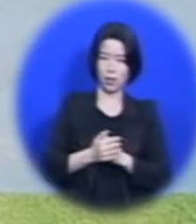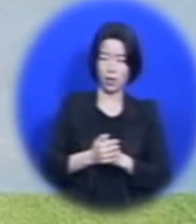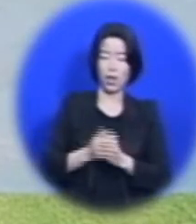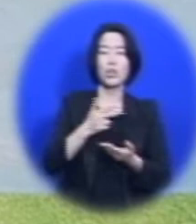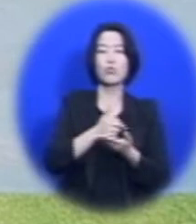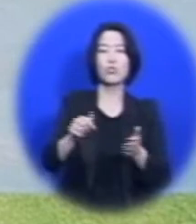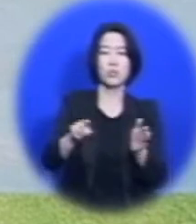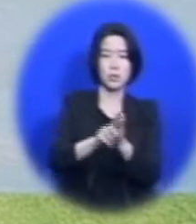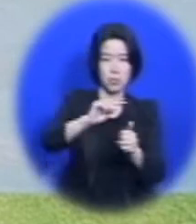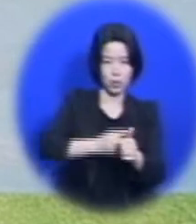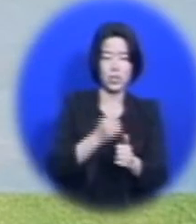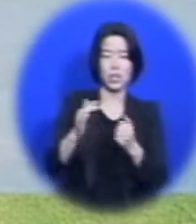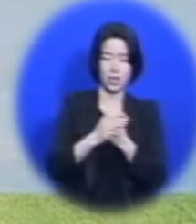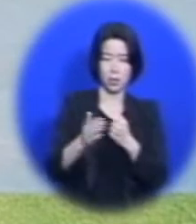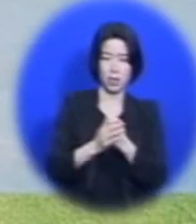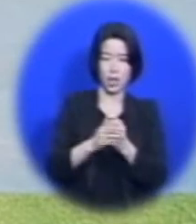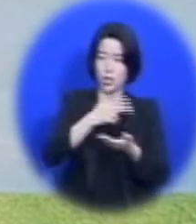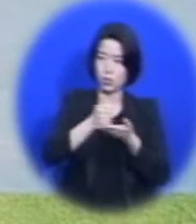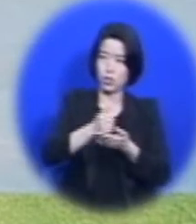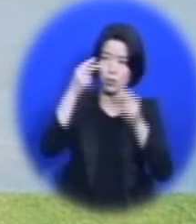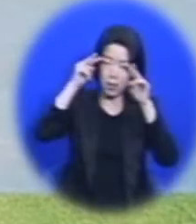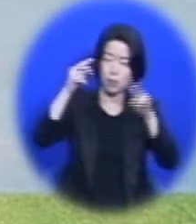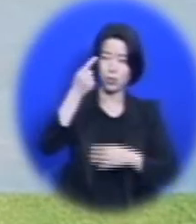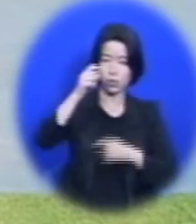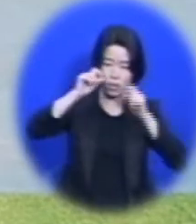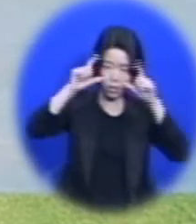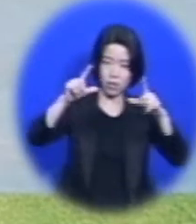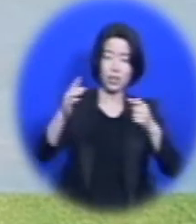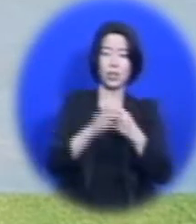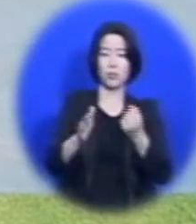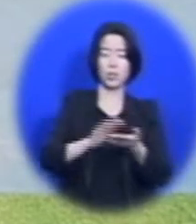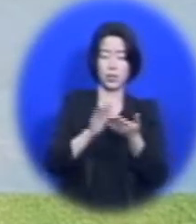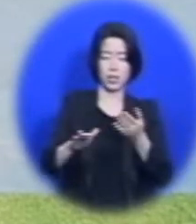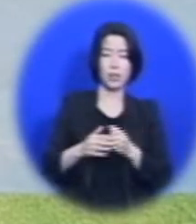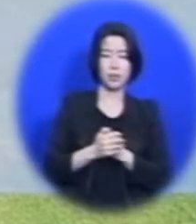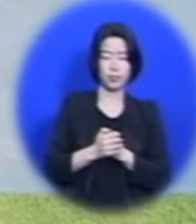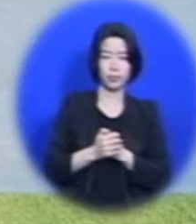주님이 믿어지니까, 주님을 바라보는 눈이 뜨였으니까.